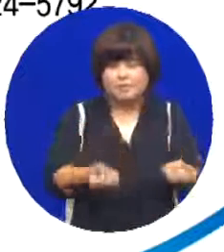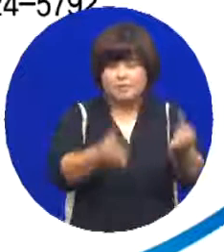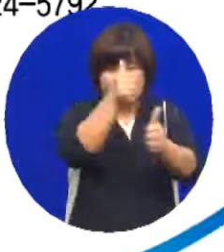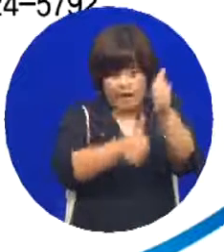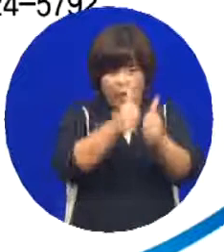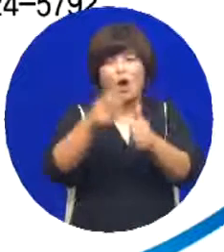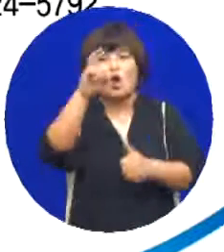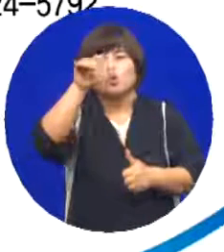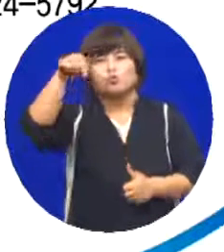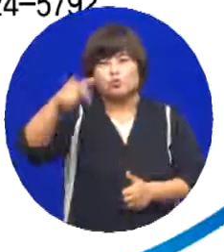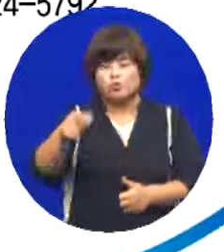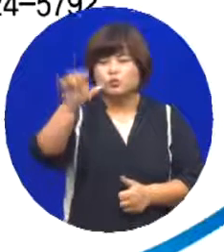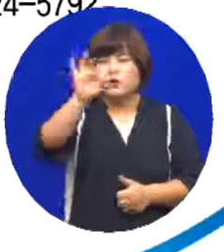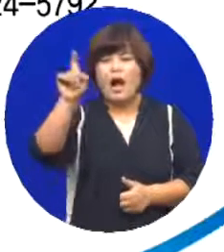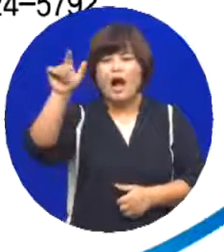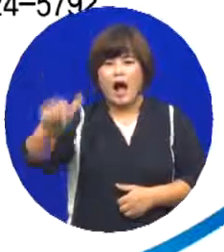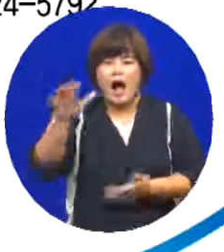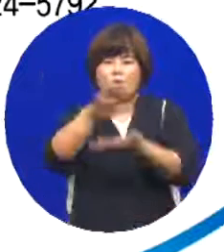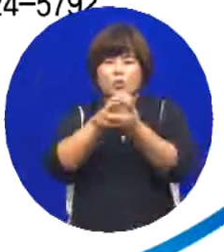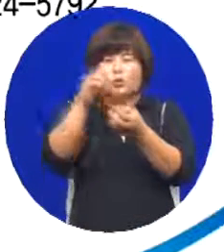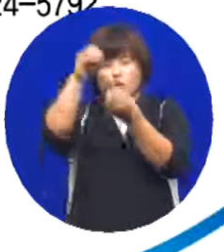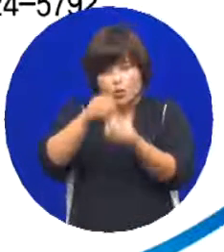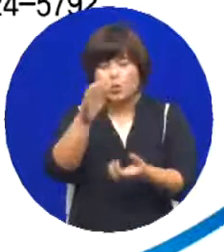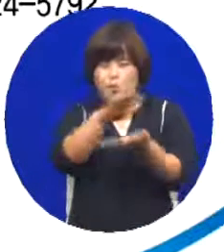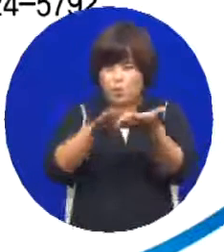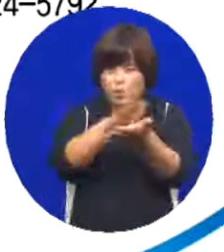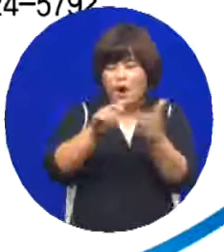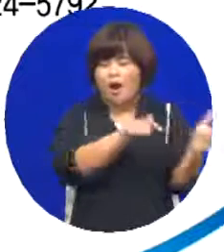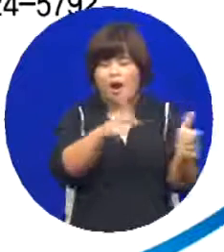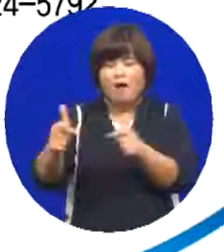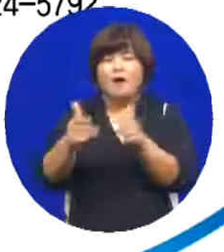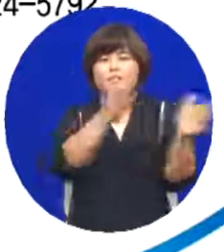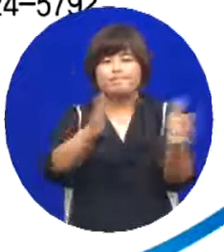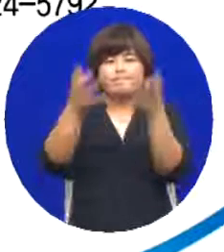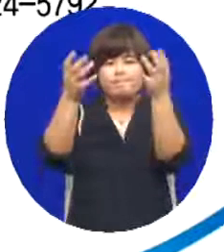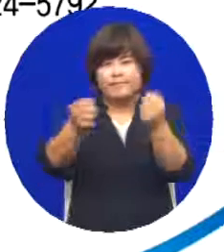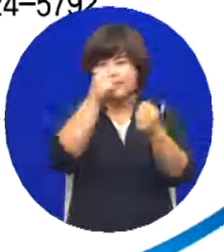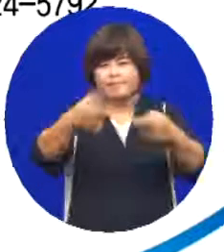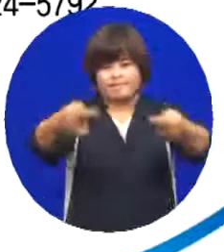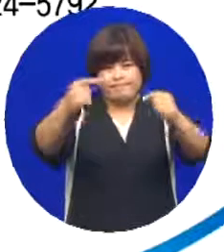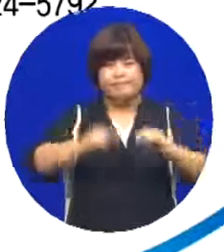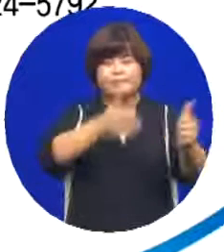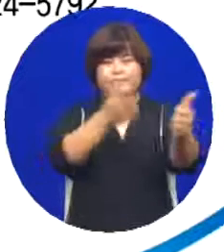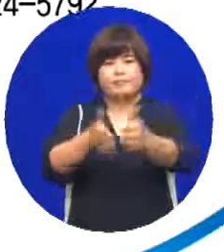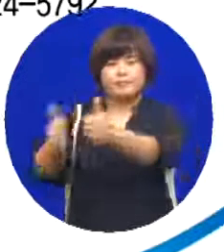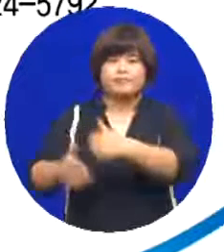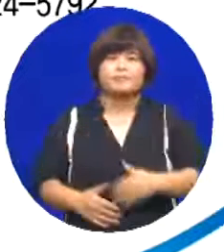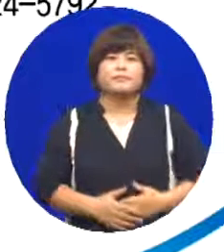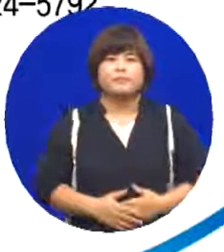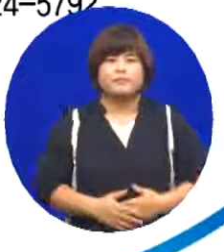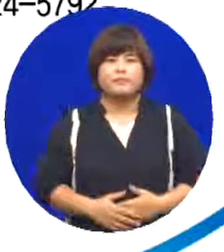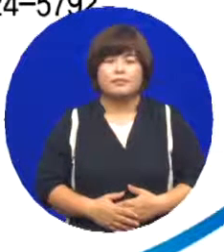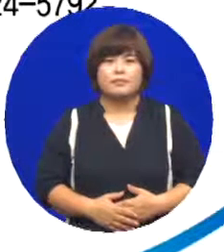농악 한마당, 국악 공연, 다양한 전통 놀이 체험과 먹거리 마당 등이 펼쳐질 예정입니다. 시민 여러분의 많은